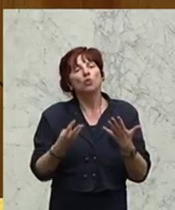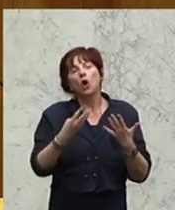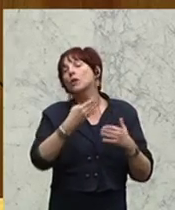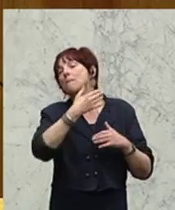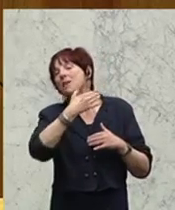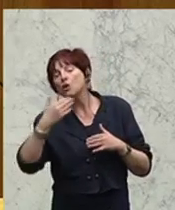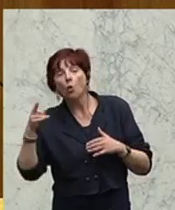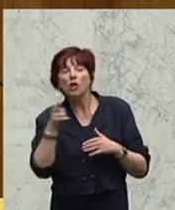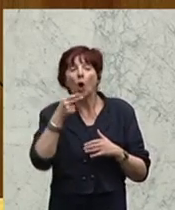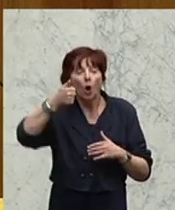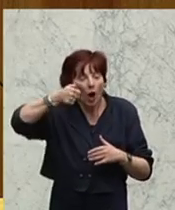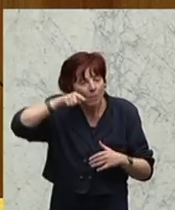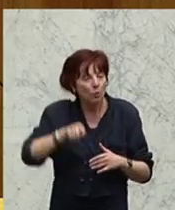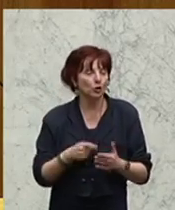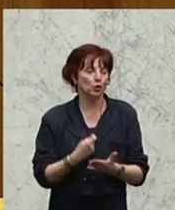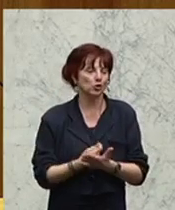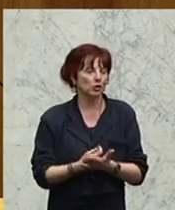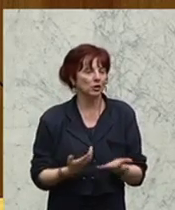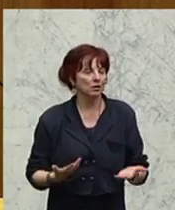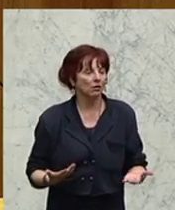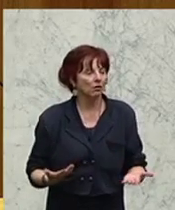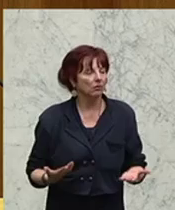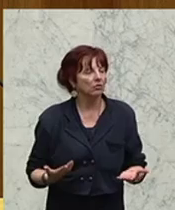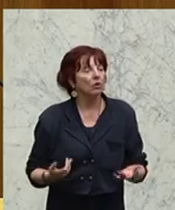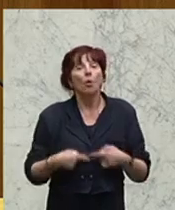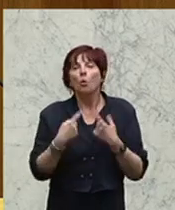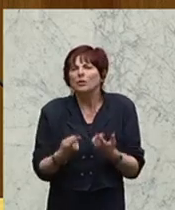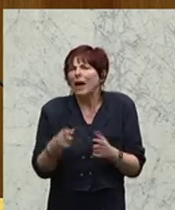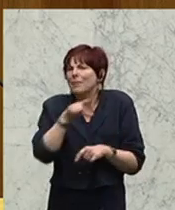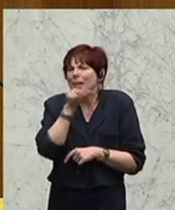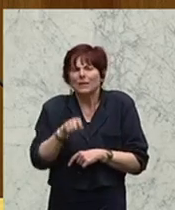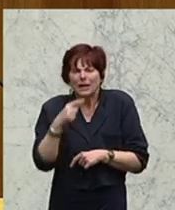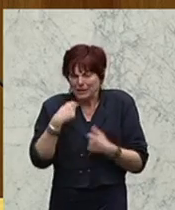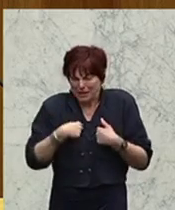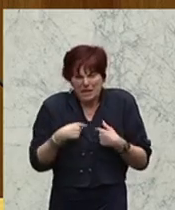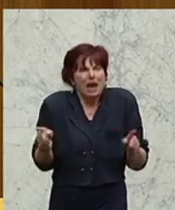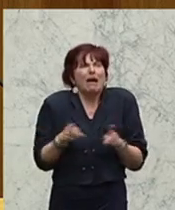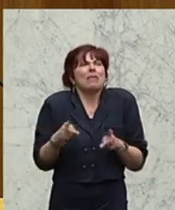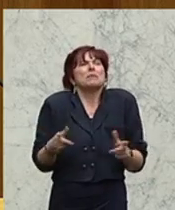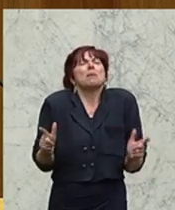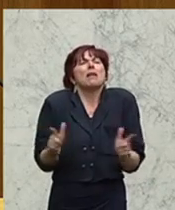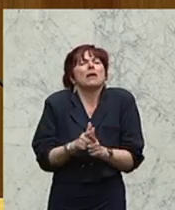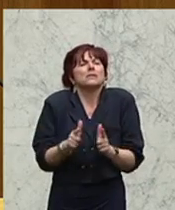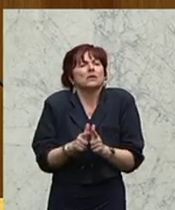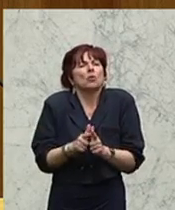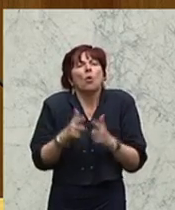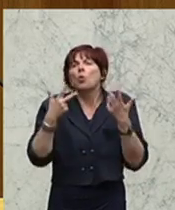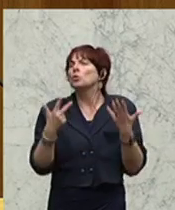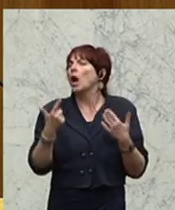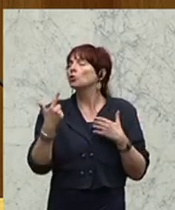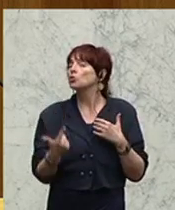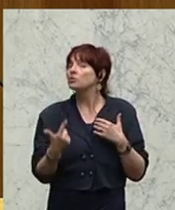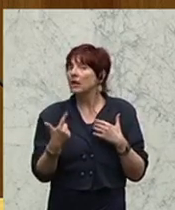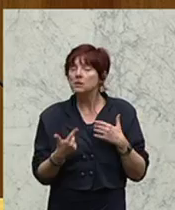Monat. So, und dann hat Italien gesagt, wir wollen das nicht mehr selbst tragen. Und was haben die 28